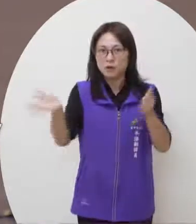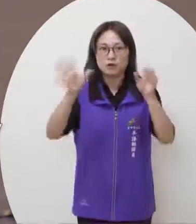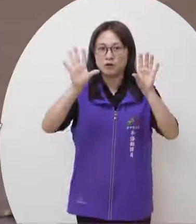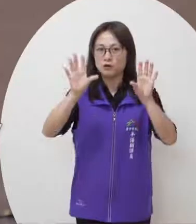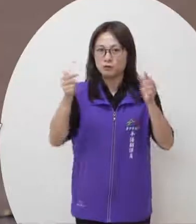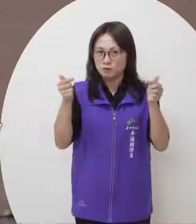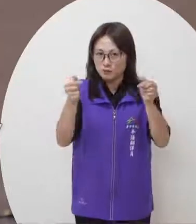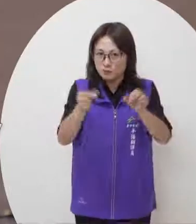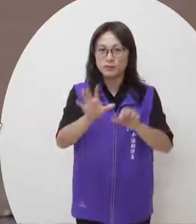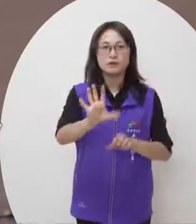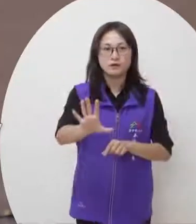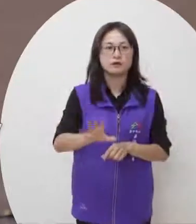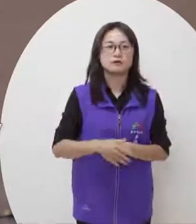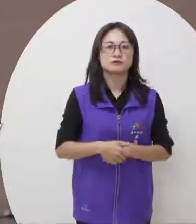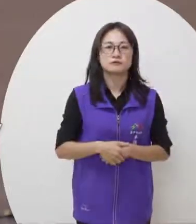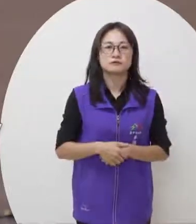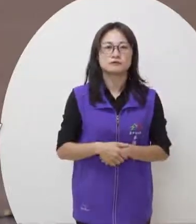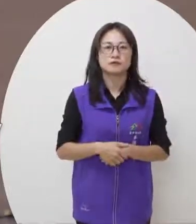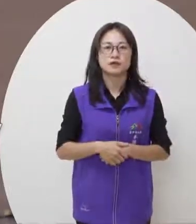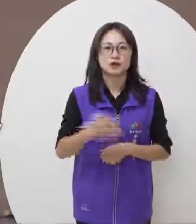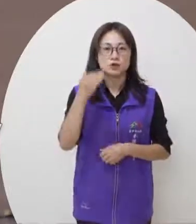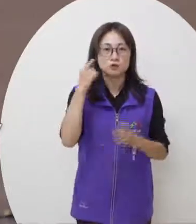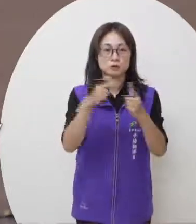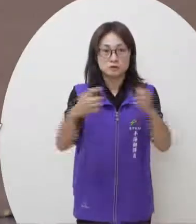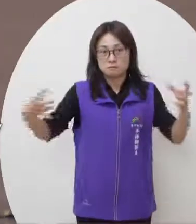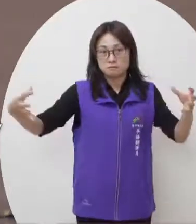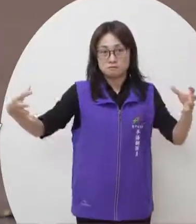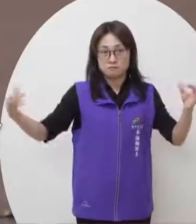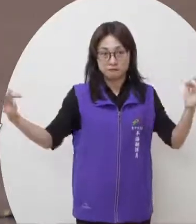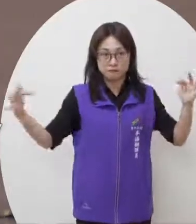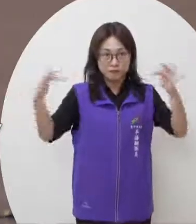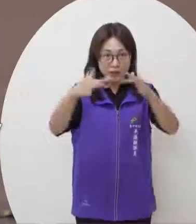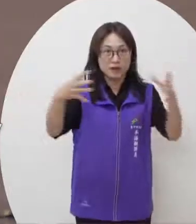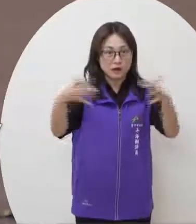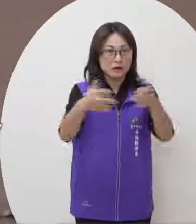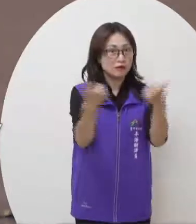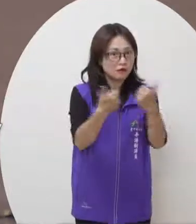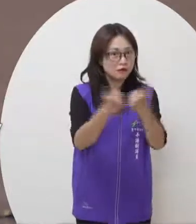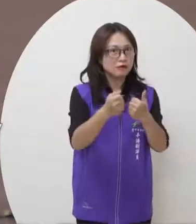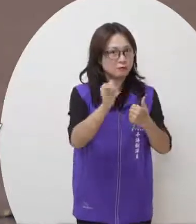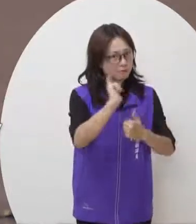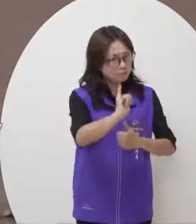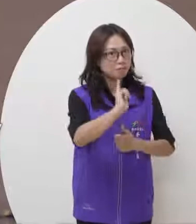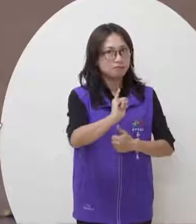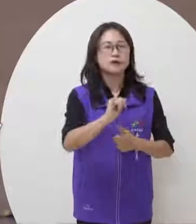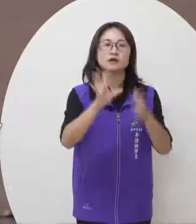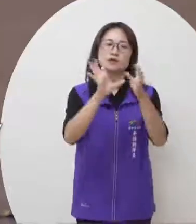家集会哈，慢慢看安全，所以今天哈行动市政会议